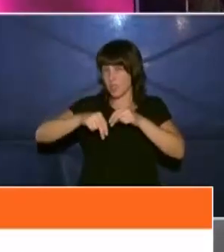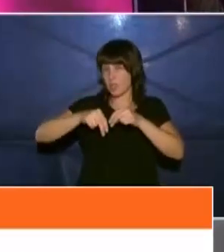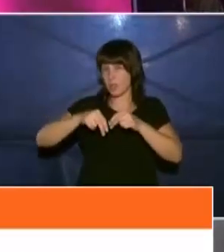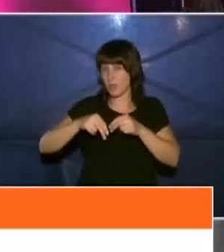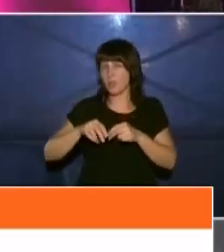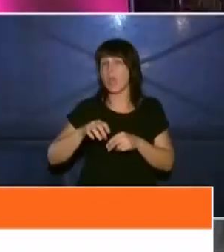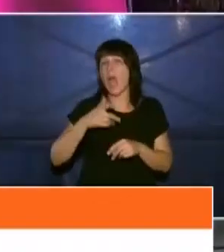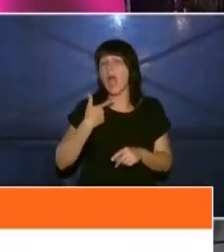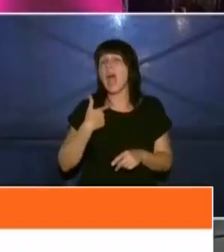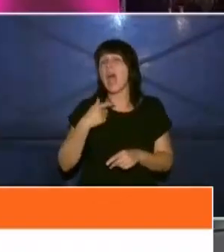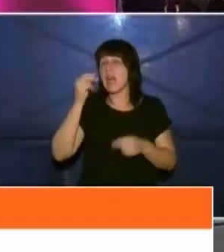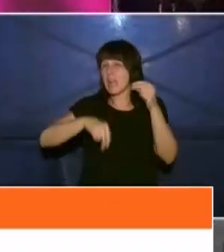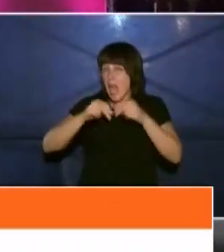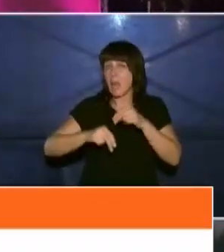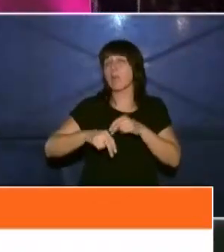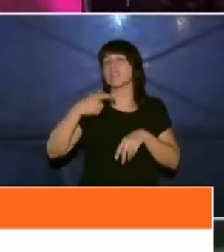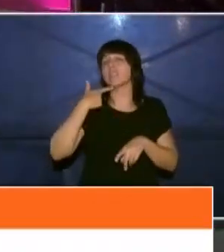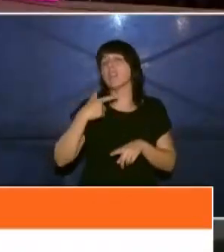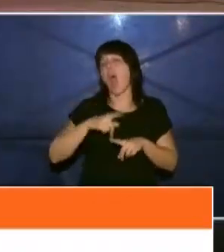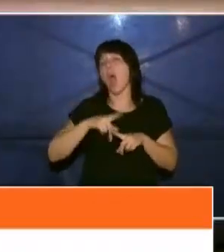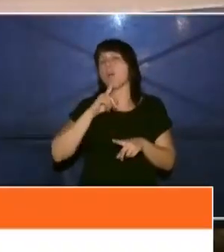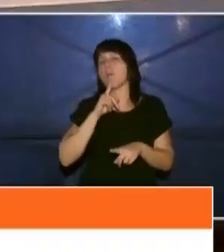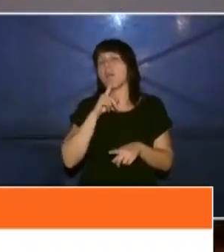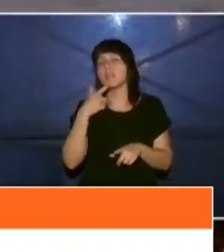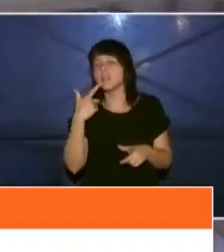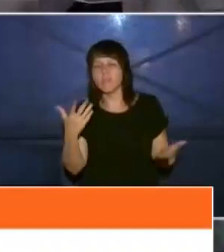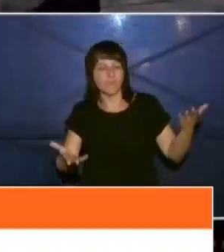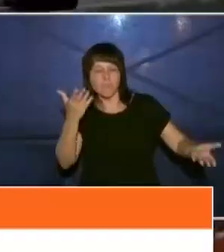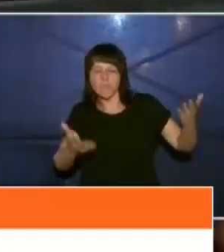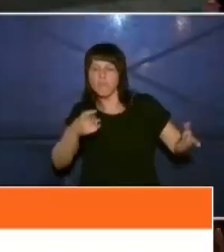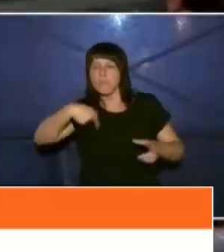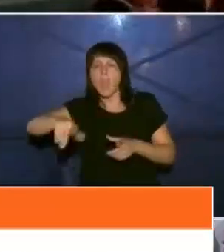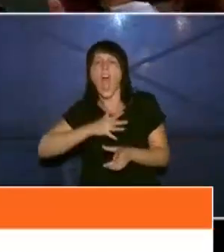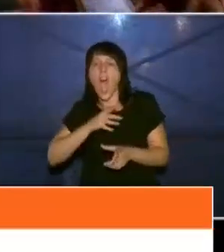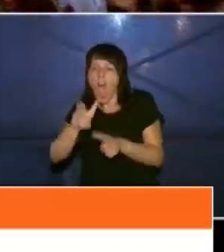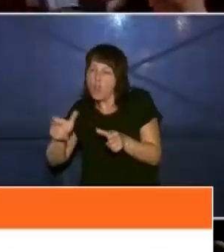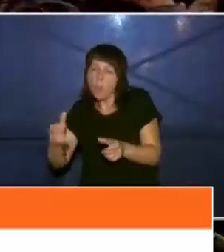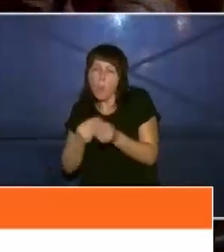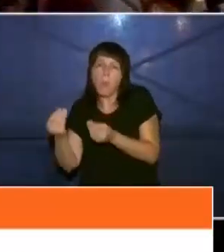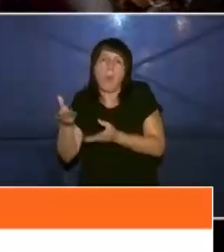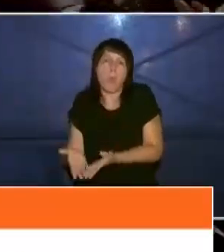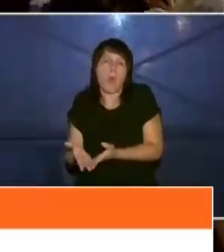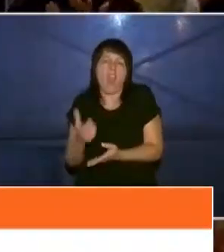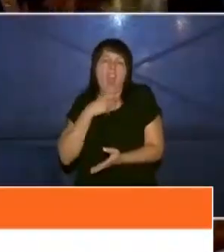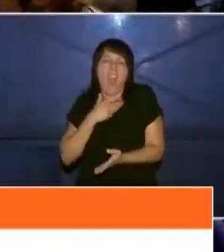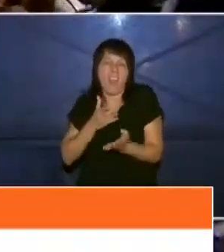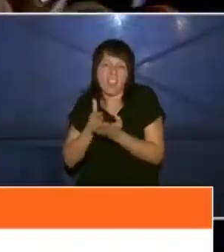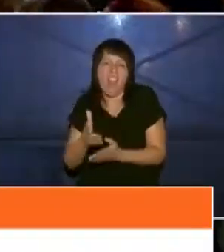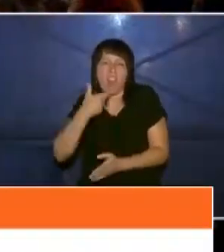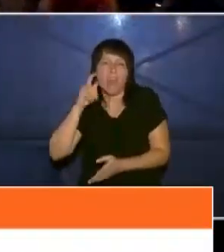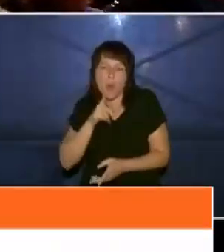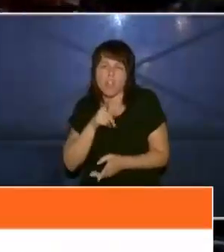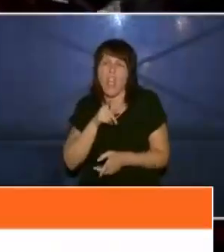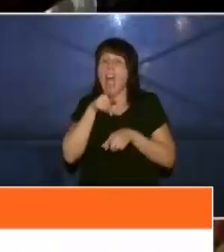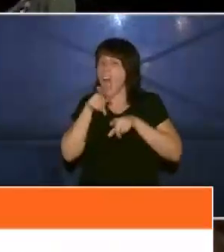κάλπες της απλής αναλογικής. Και αυτό δεν είναι τερατογένεση.